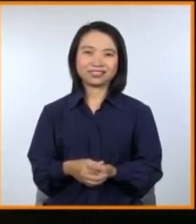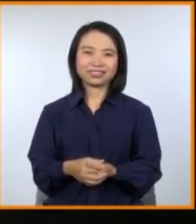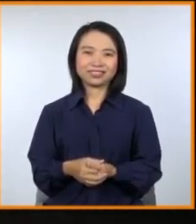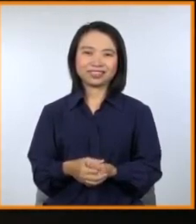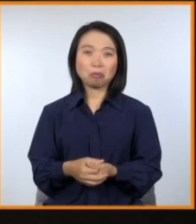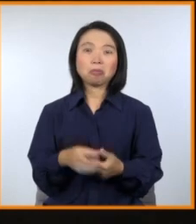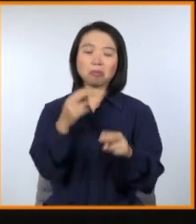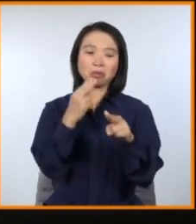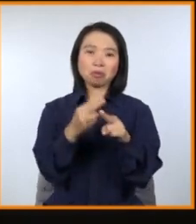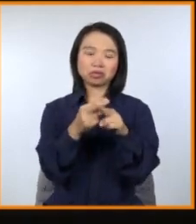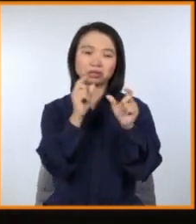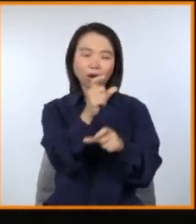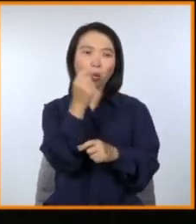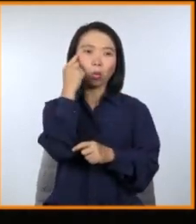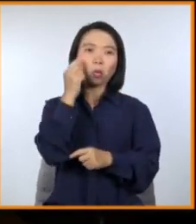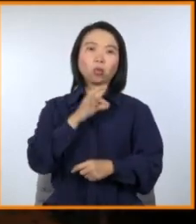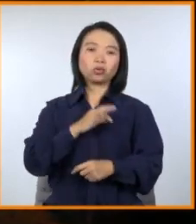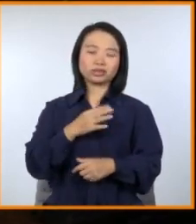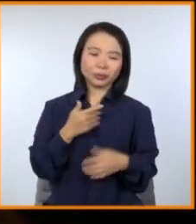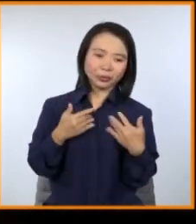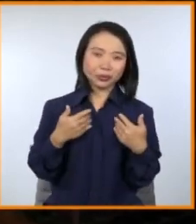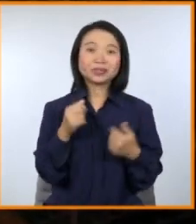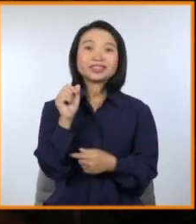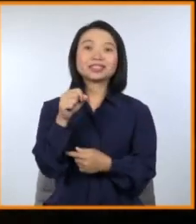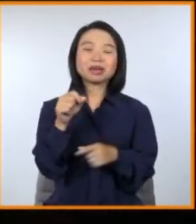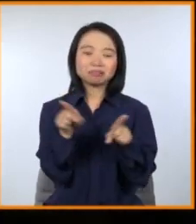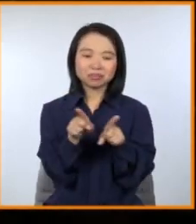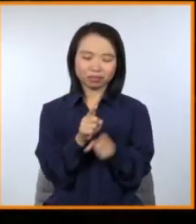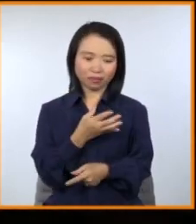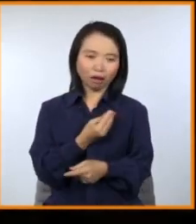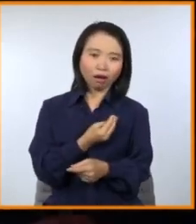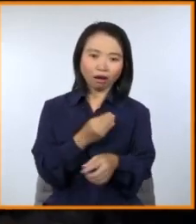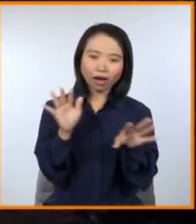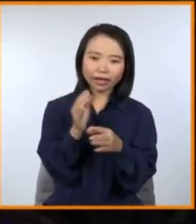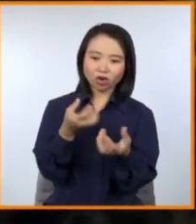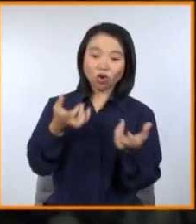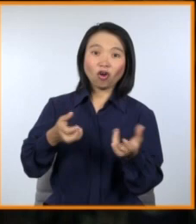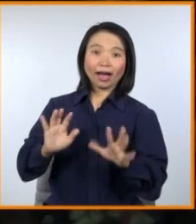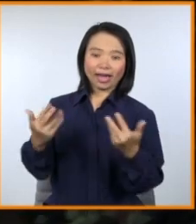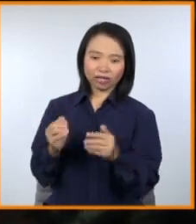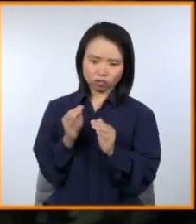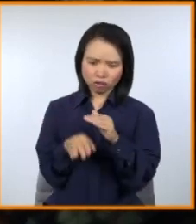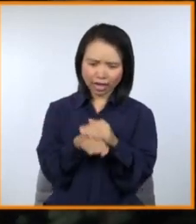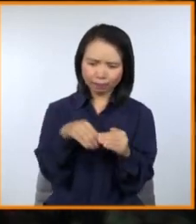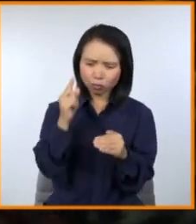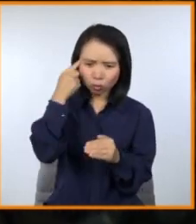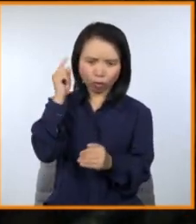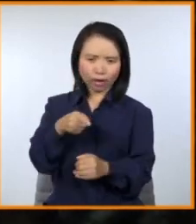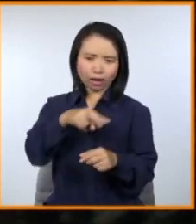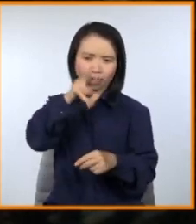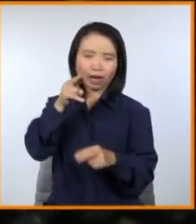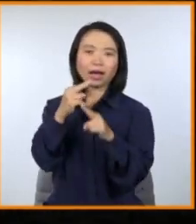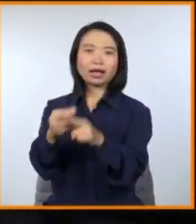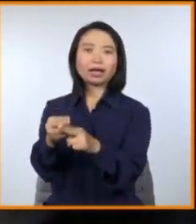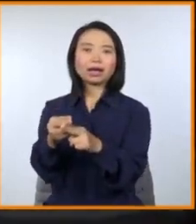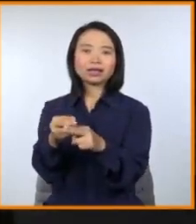แค่ชื่อก็ชวนให้ลุ้นแล้วใช่ไหมคะทุกคนที่เข้ามาก็ได้รับภารกิจให้ตามหาของที่ซ่อนอยู่นะคะแต่มันไม่ง่ายแบบนั้นเพราะว่า